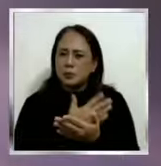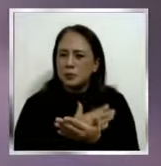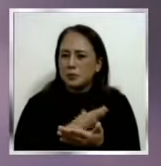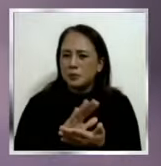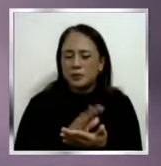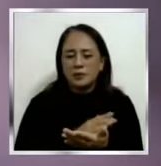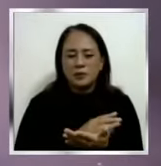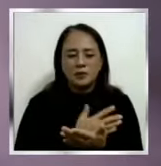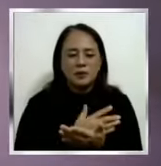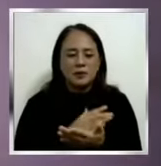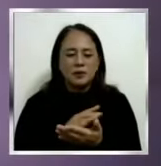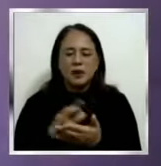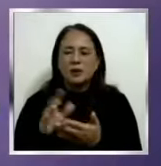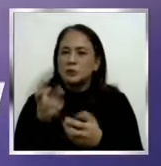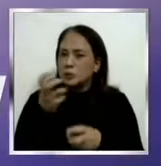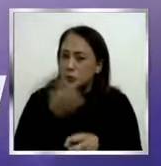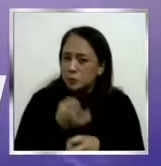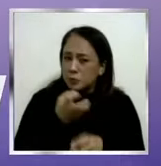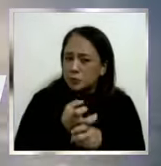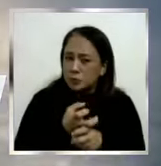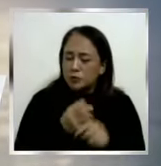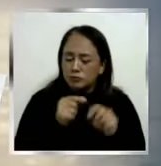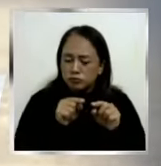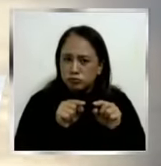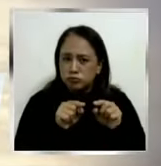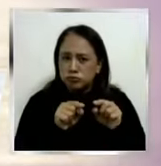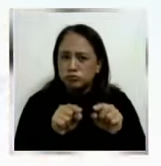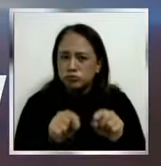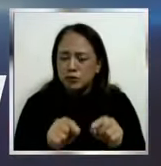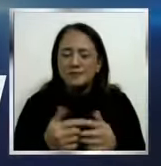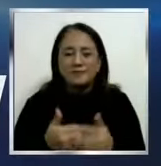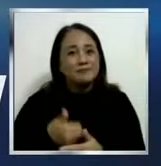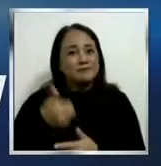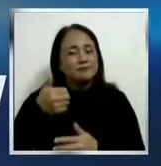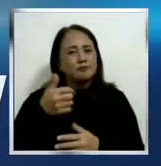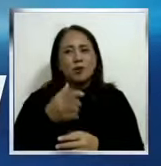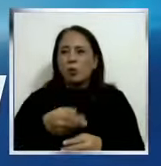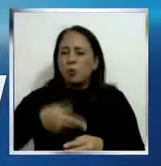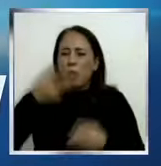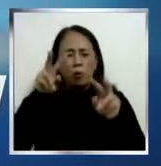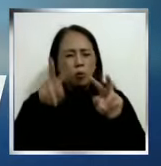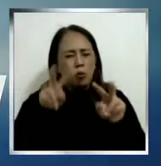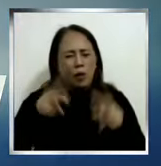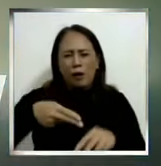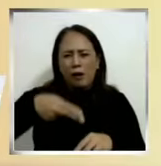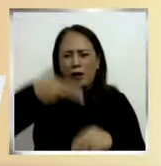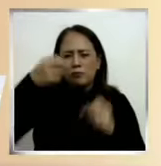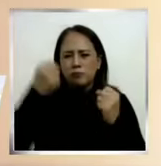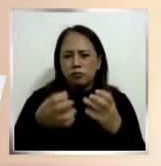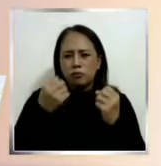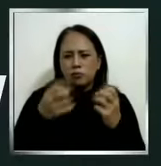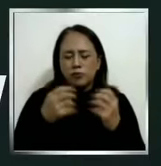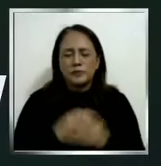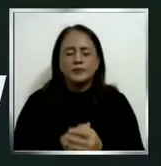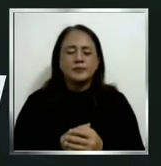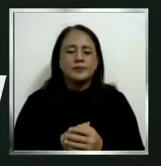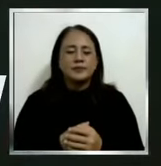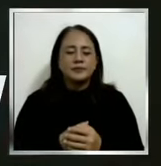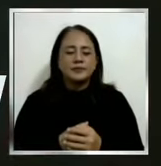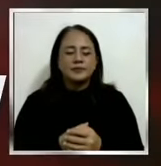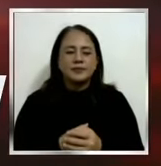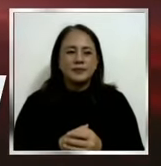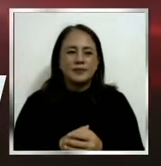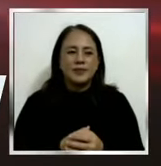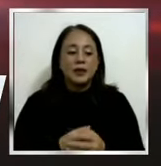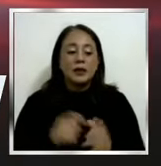kaano man kahirap itong sabayan. Panalo sa ratings. Para sa taong itinadhana para sa atin. At